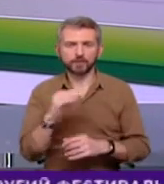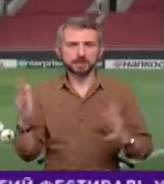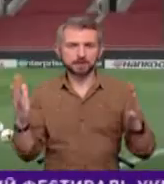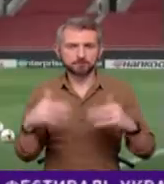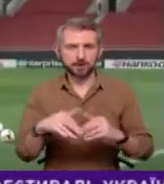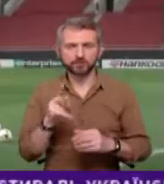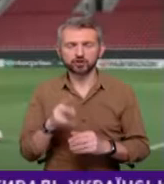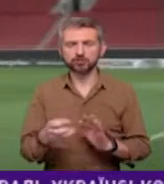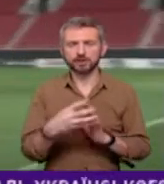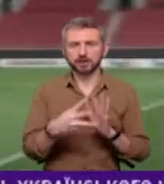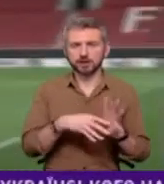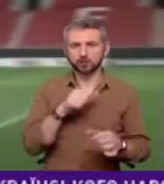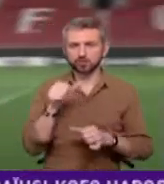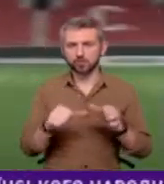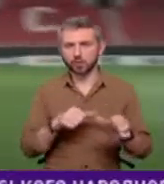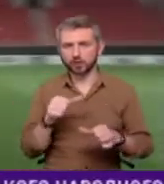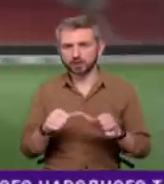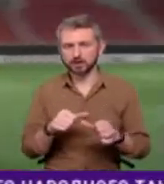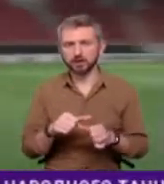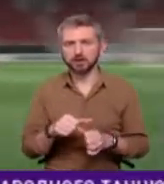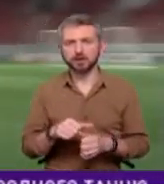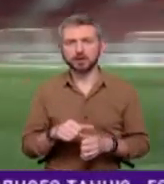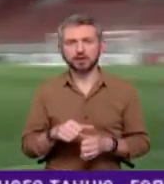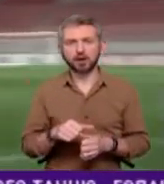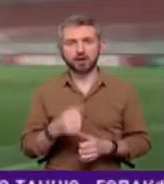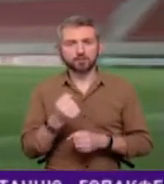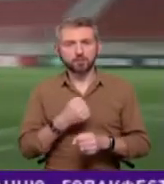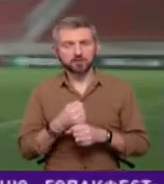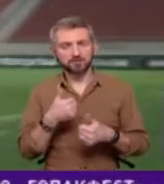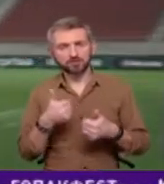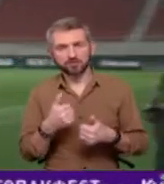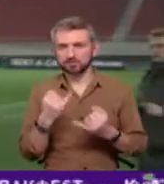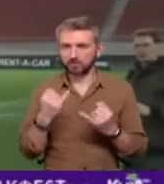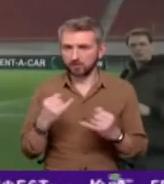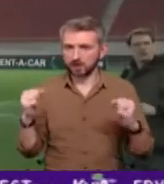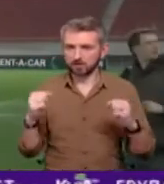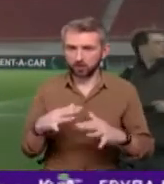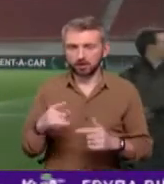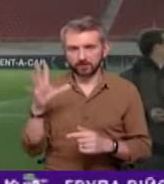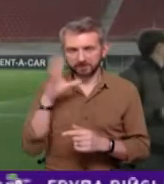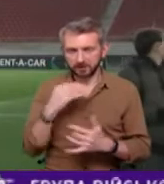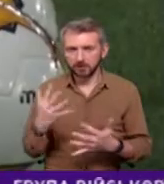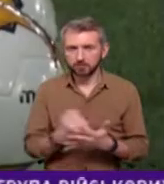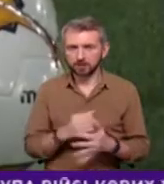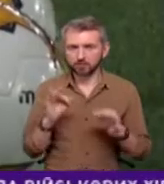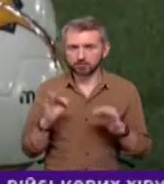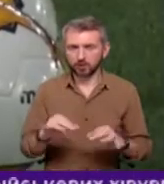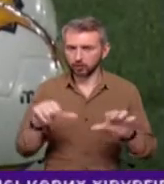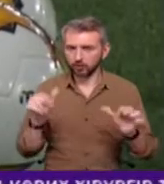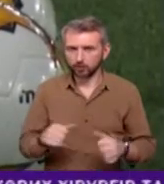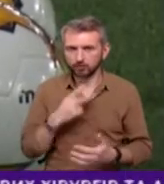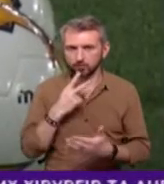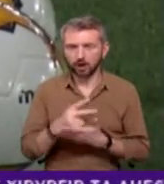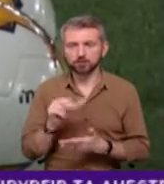у 2019 році. Чи плідно вони попрацювали на зборах і чи встигли набрати оптимальних кондицій,